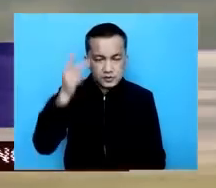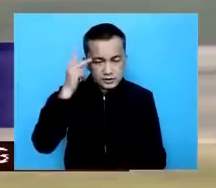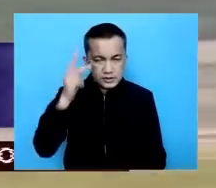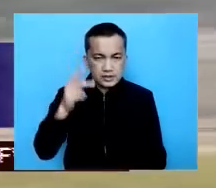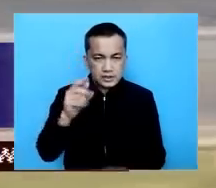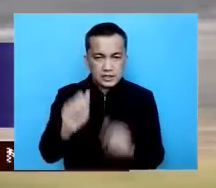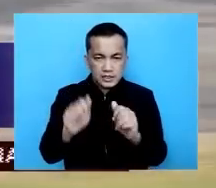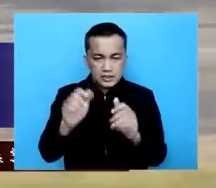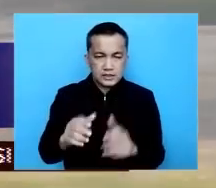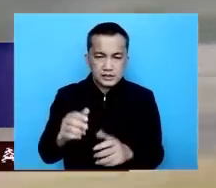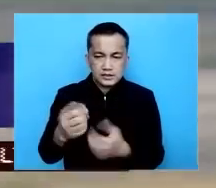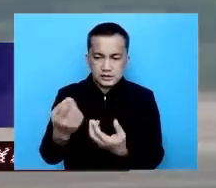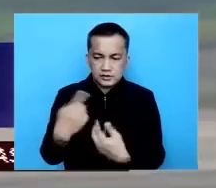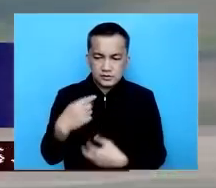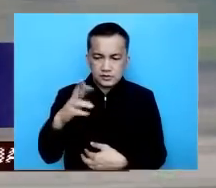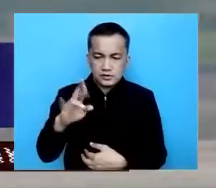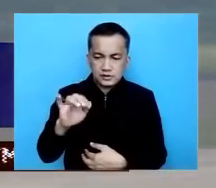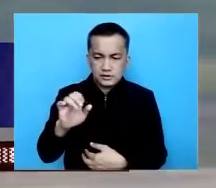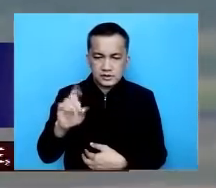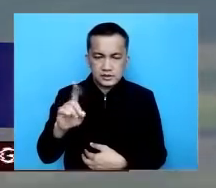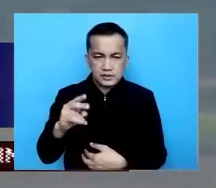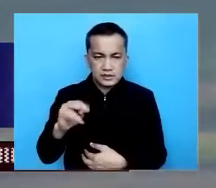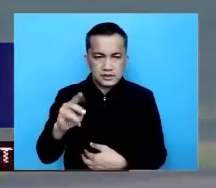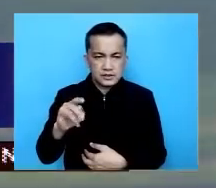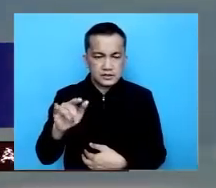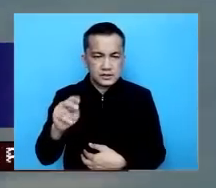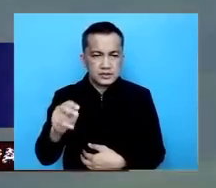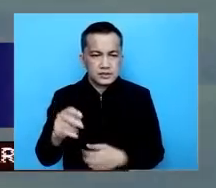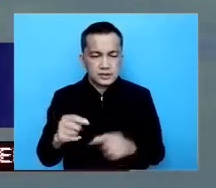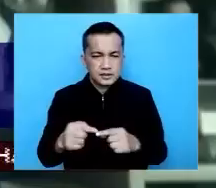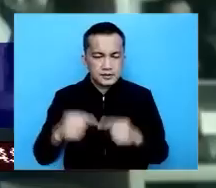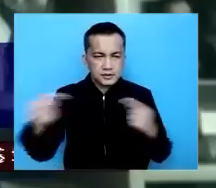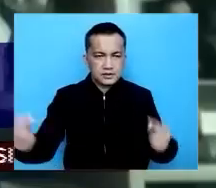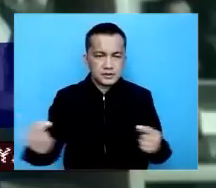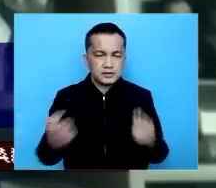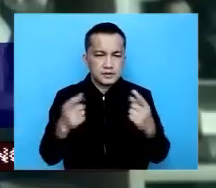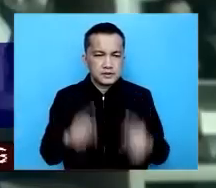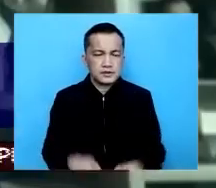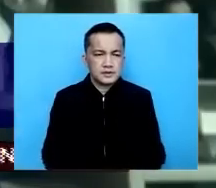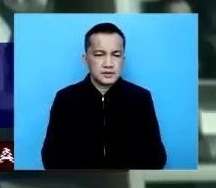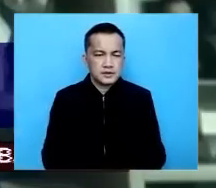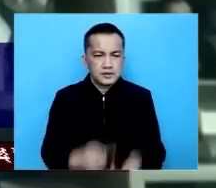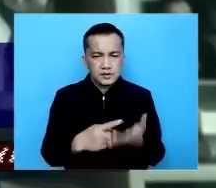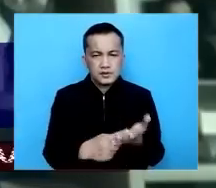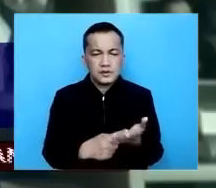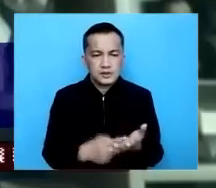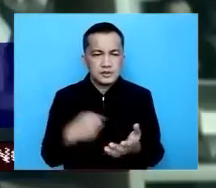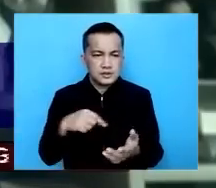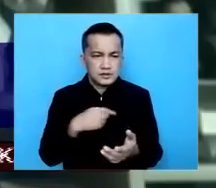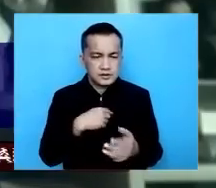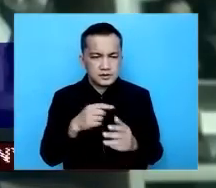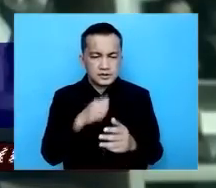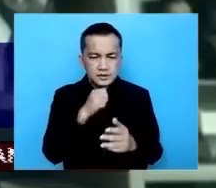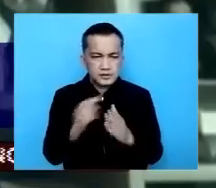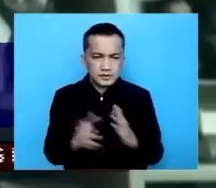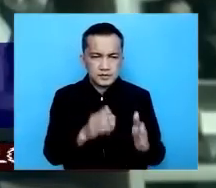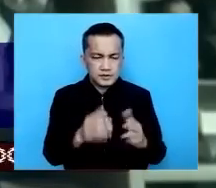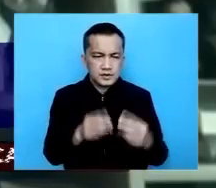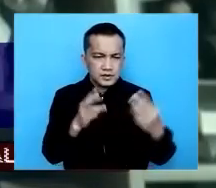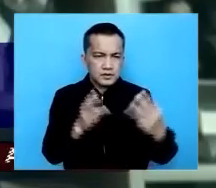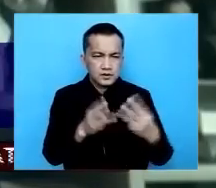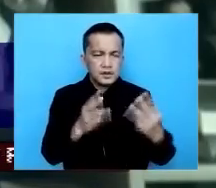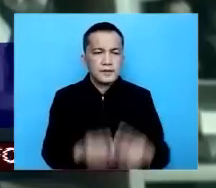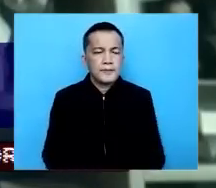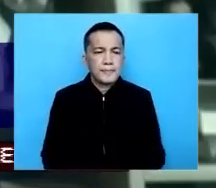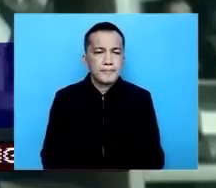Richard Hidarian, kabaliktaran yan ng mangyayari. Ang pinag-usapan natin dito is hindi preparing for war per se,